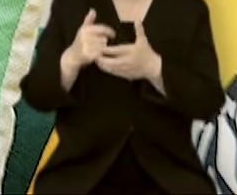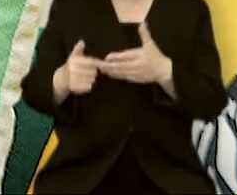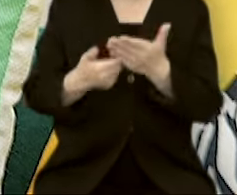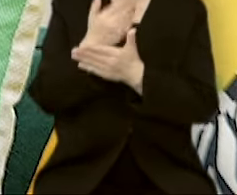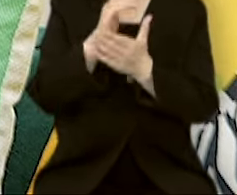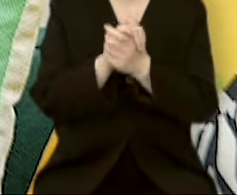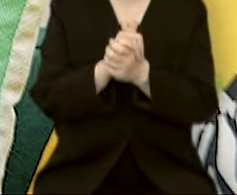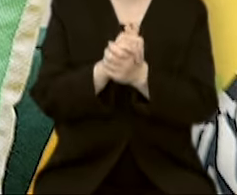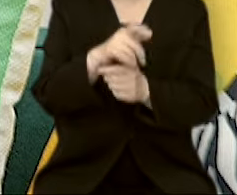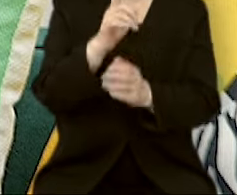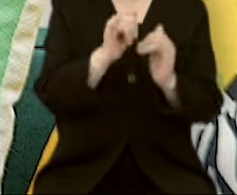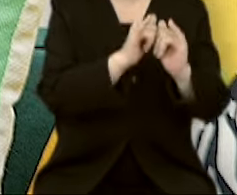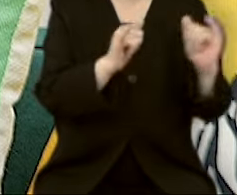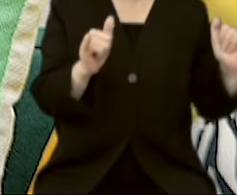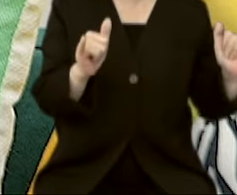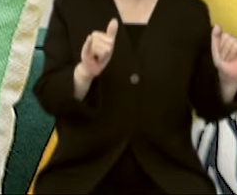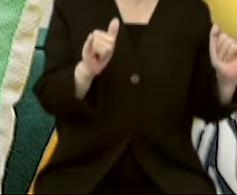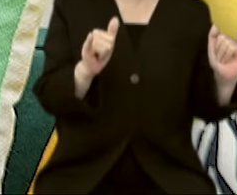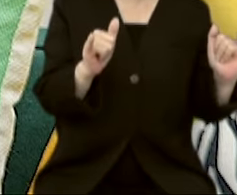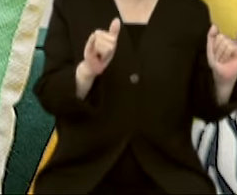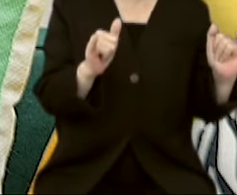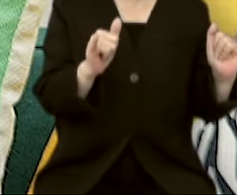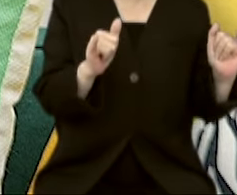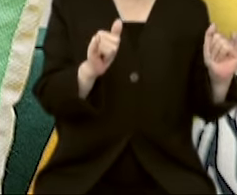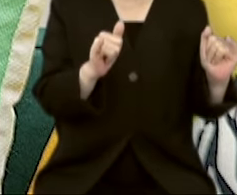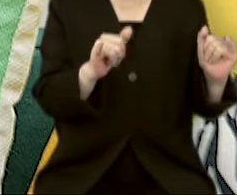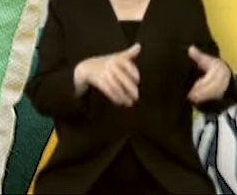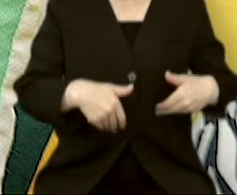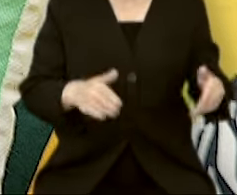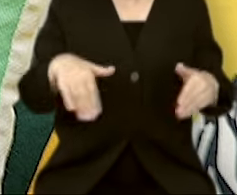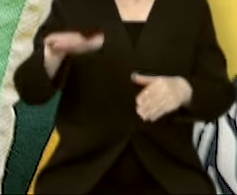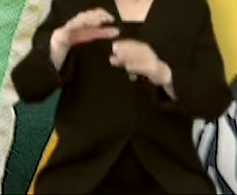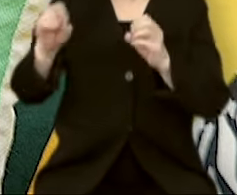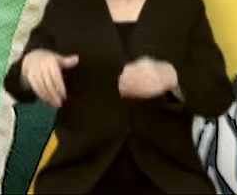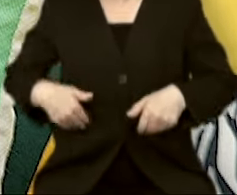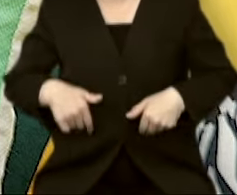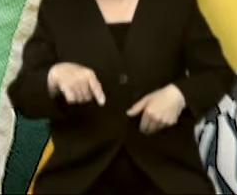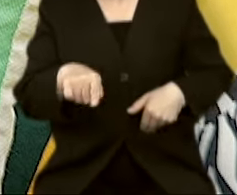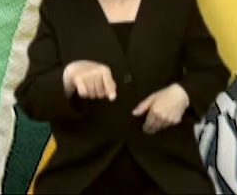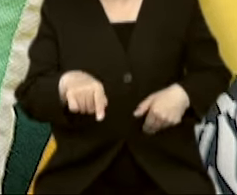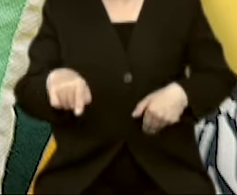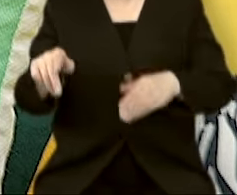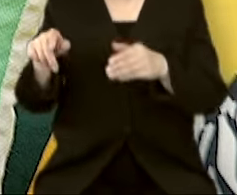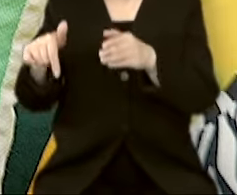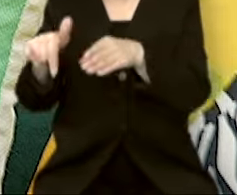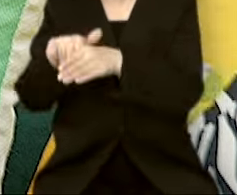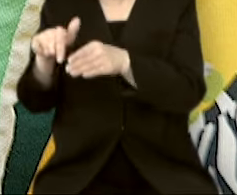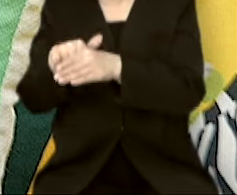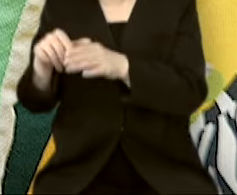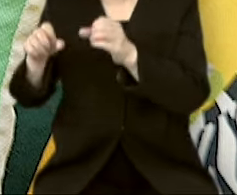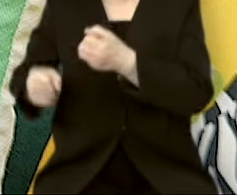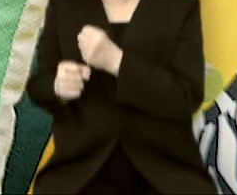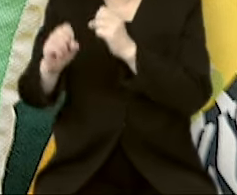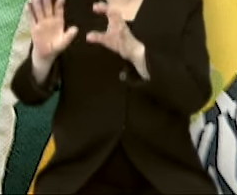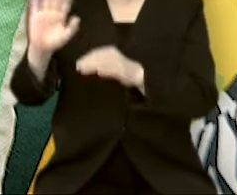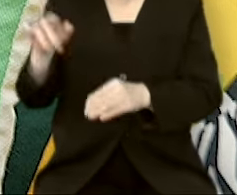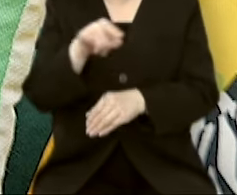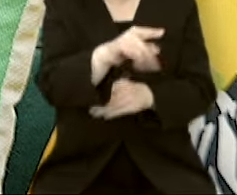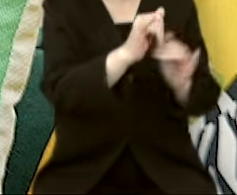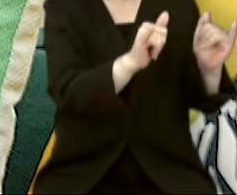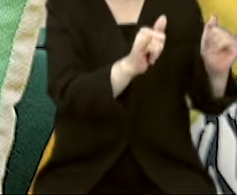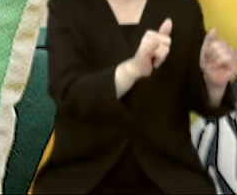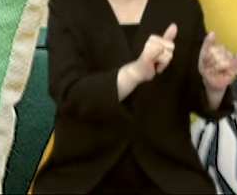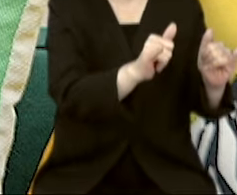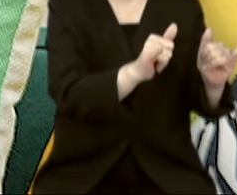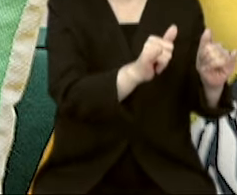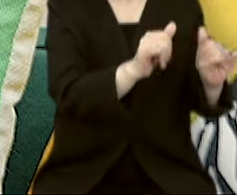회개를 했어요. 저 사람들은 안 해도 되고 우리가 해야 되는데 우리는 안 하고 있고 저분들은 하고 있어요. 그래서 너무 마음이 아파서 그때 하나님